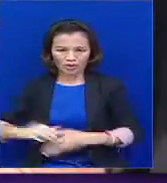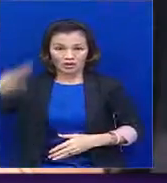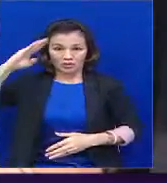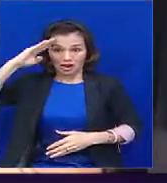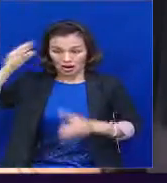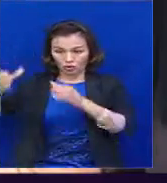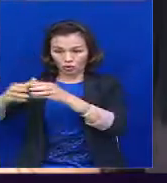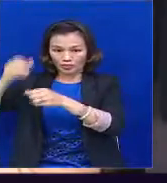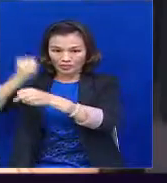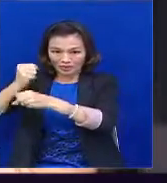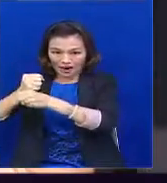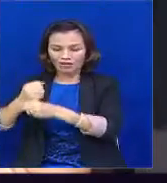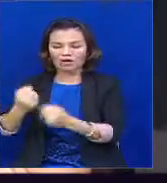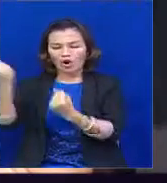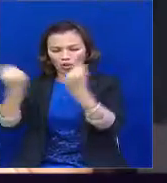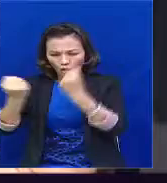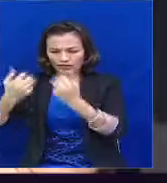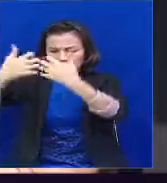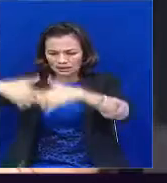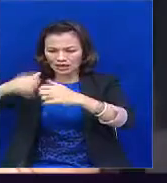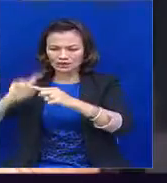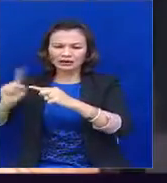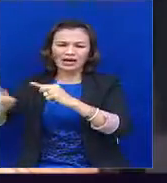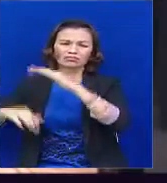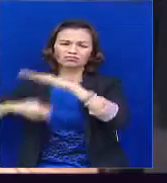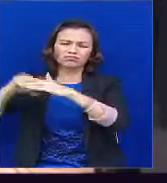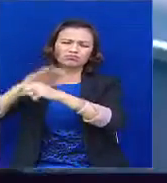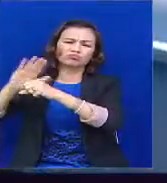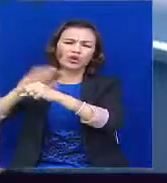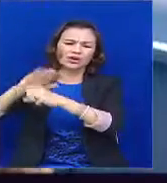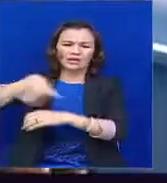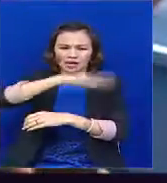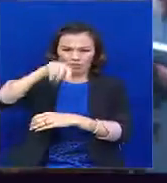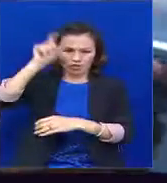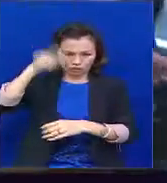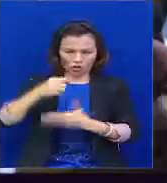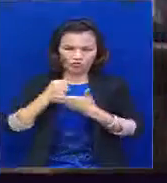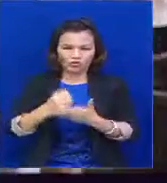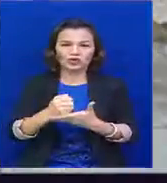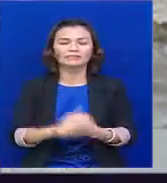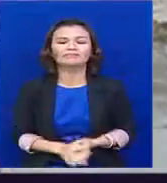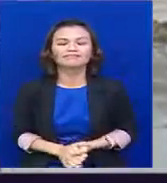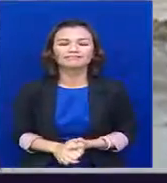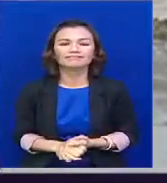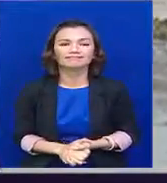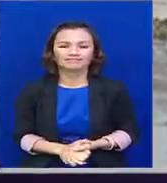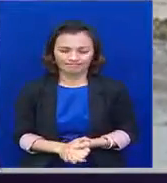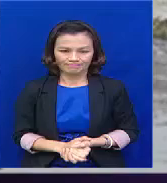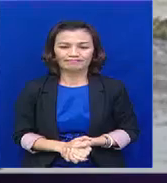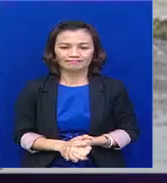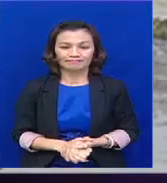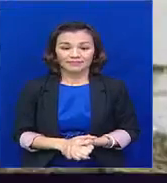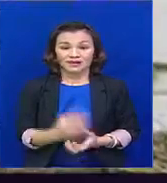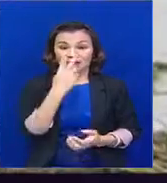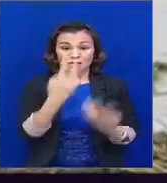นเครื่องไม้เครื่องมือก็ยังมีอยู่จำกัดก็คิดว่าทุกฝ่ายต้องช่วยกันเพื่อแก้ไขปัญหาครับ ผักตบชวาจำนวนม